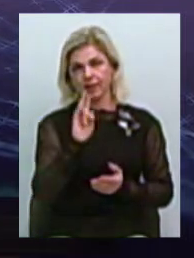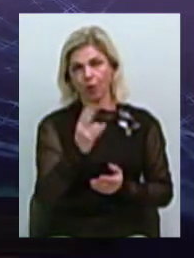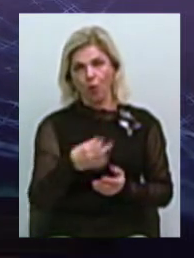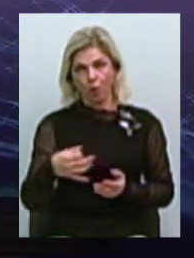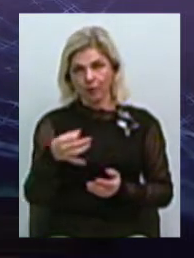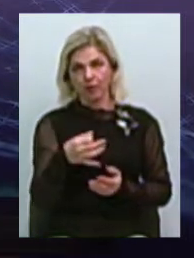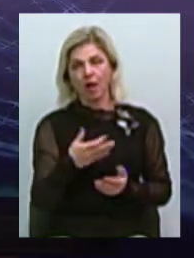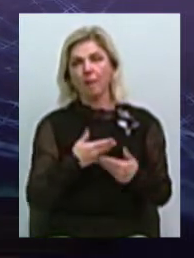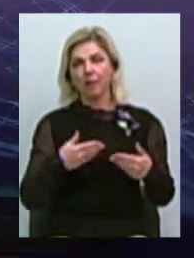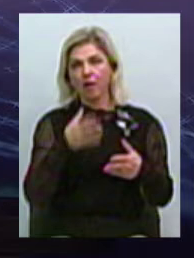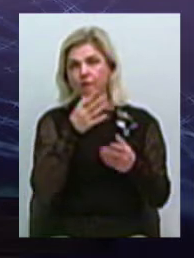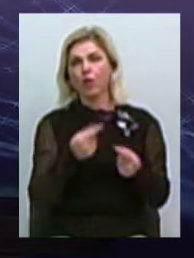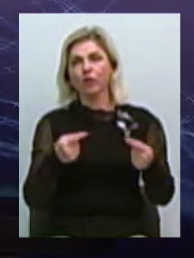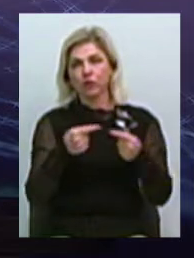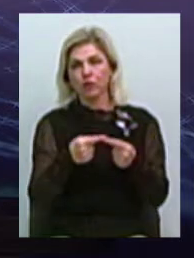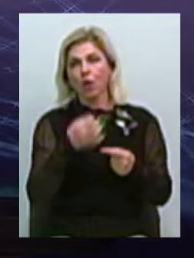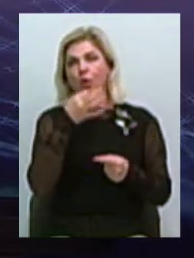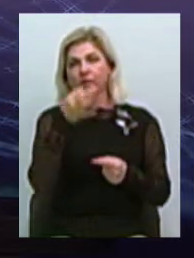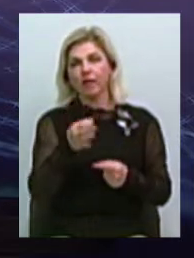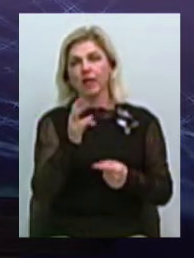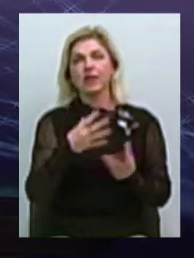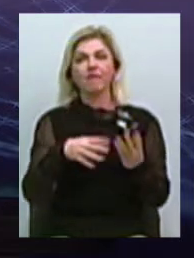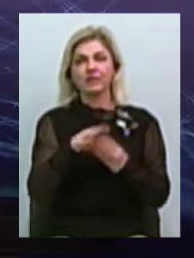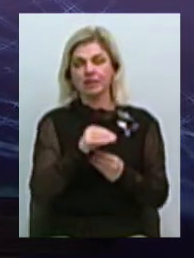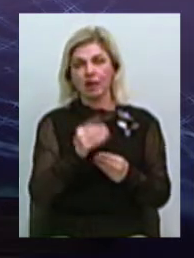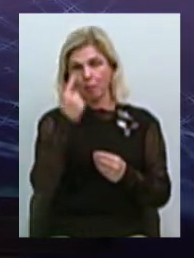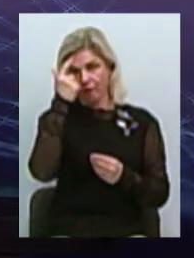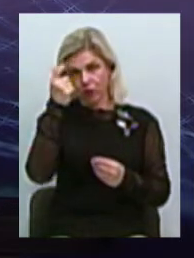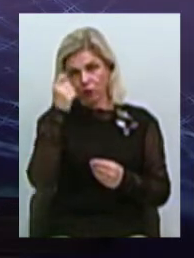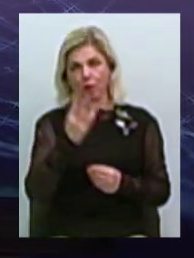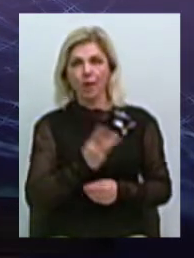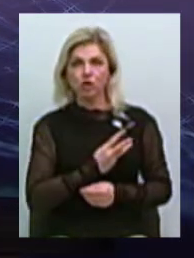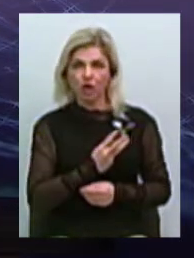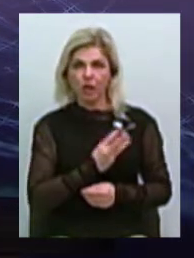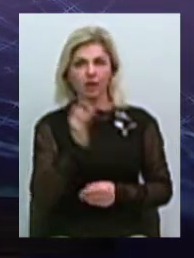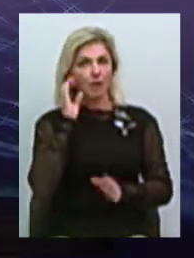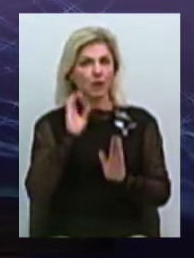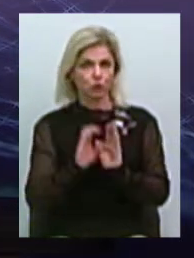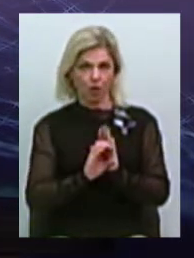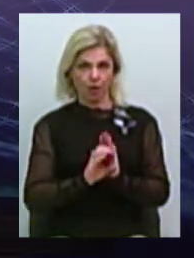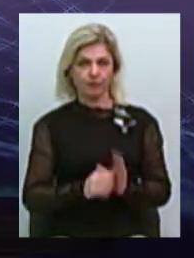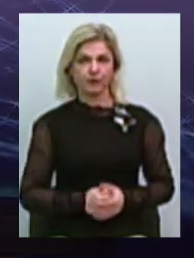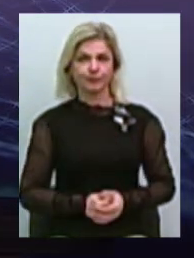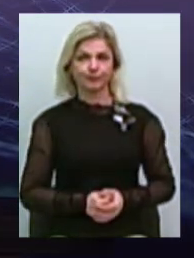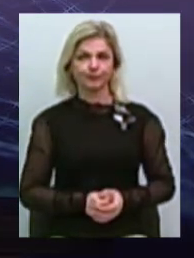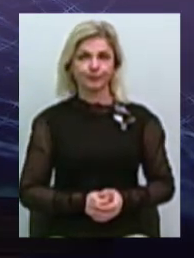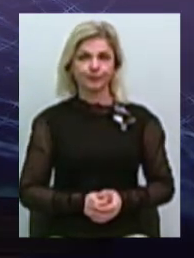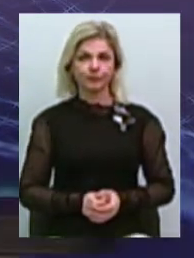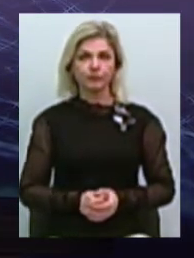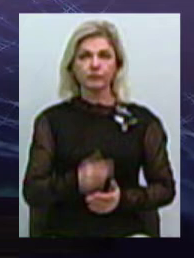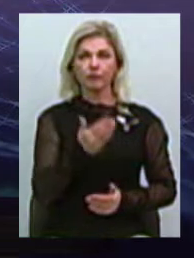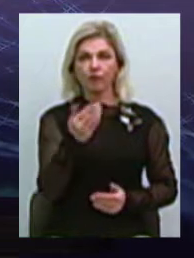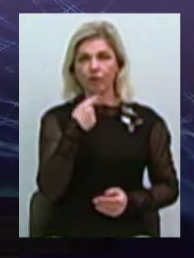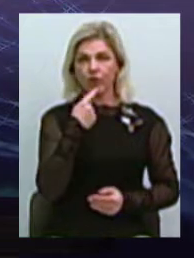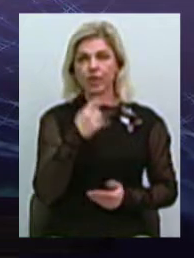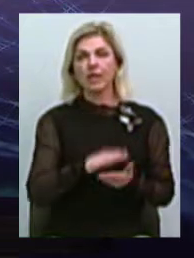Ми своєчасно відгукуємось на всі повідомлення, на всі побажання і прислухаємось до них. Тетяна, ви сказали звернення